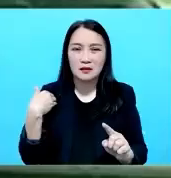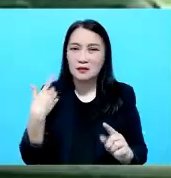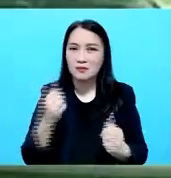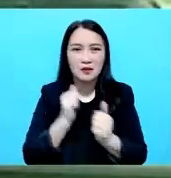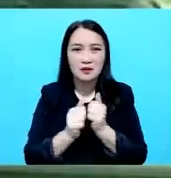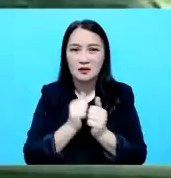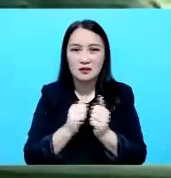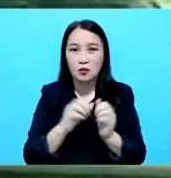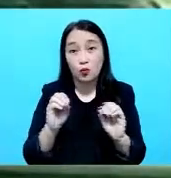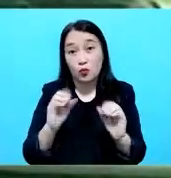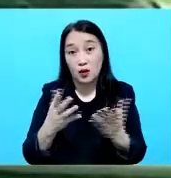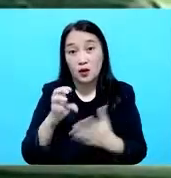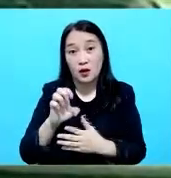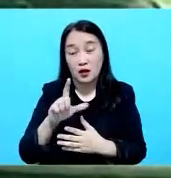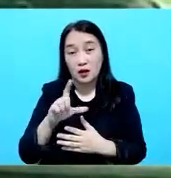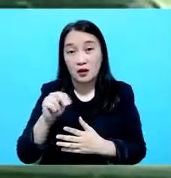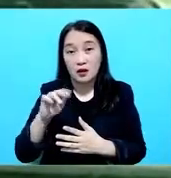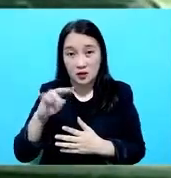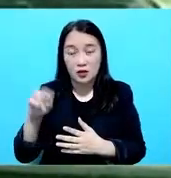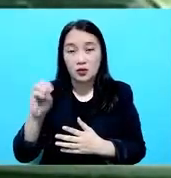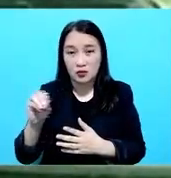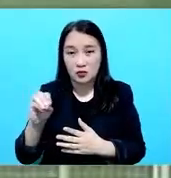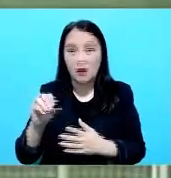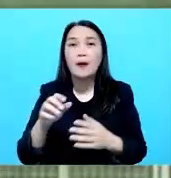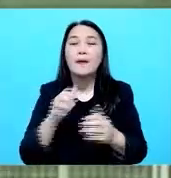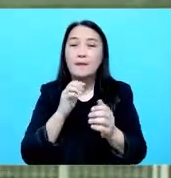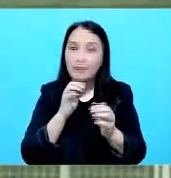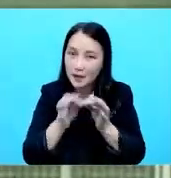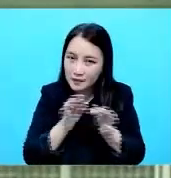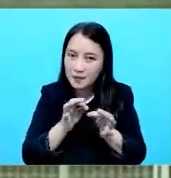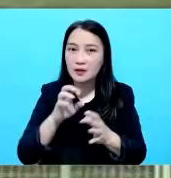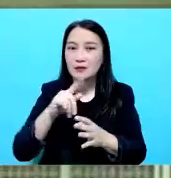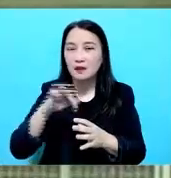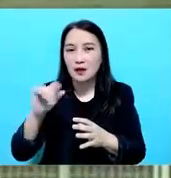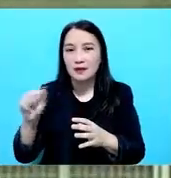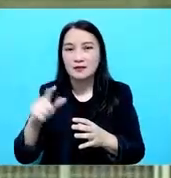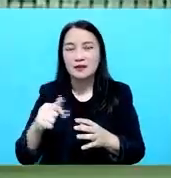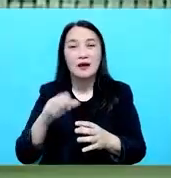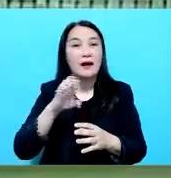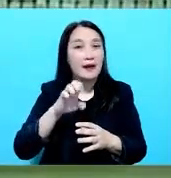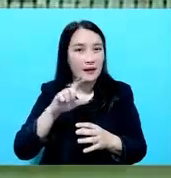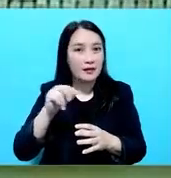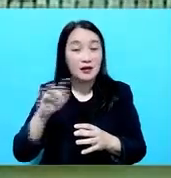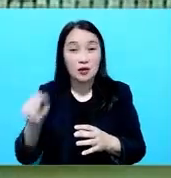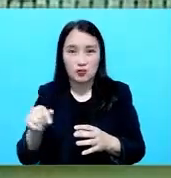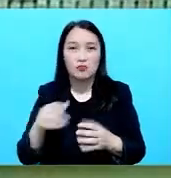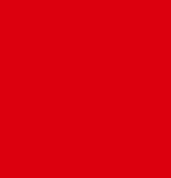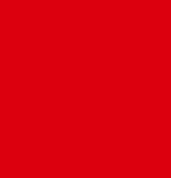El Nino. Paliwanag ng PAGASA, palalalain ng El Nino ang tagtuyot pati na ang habagat.